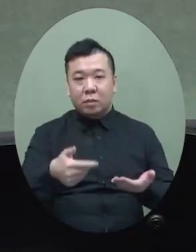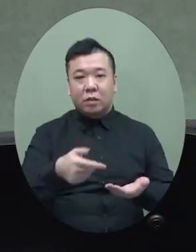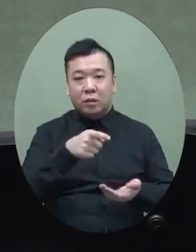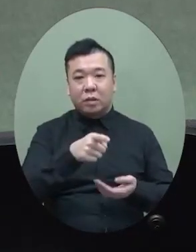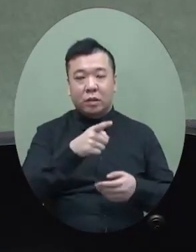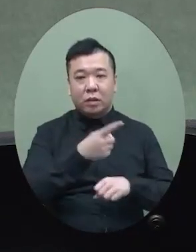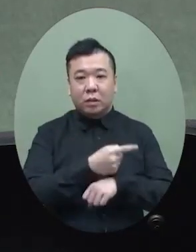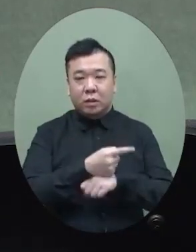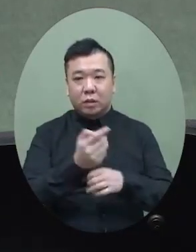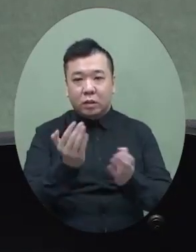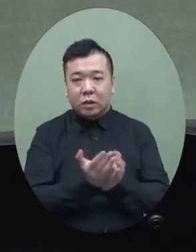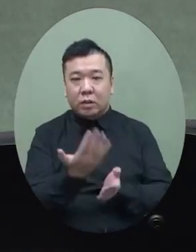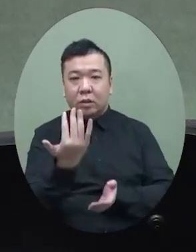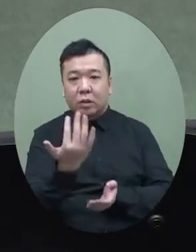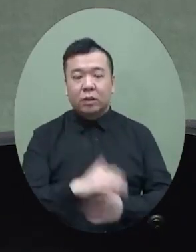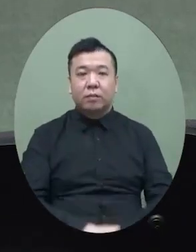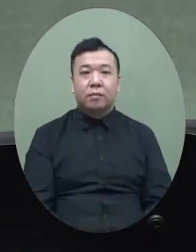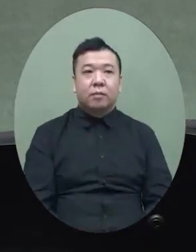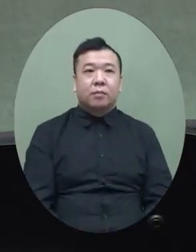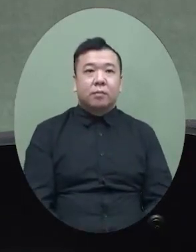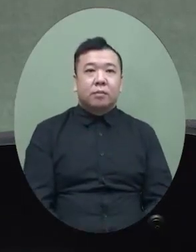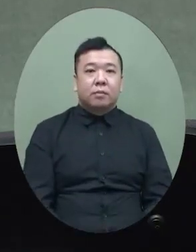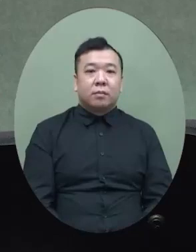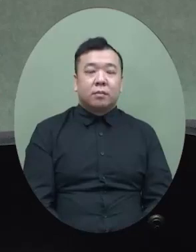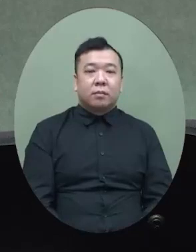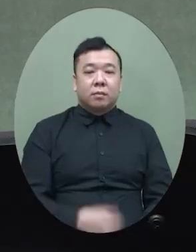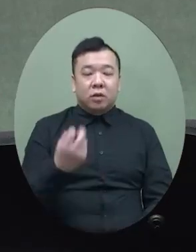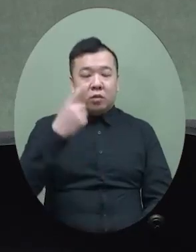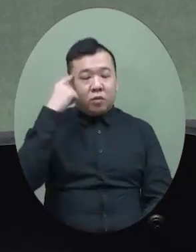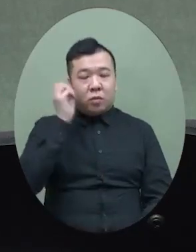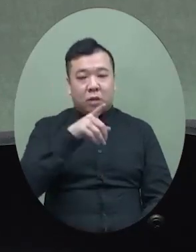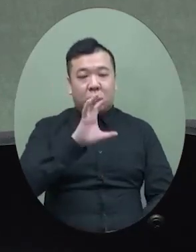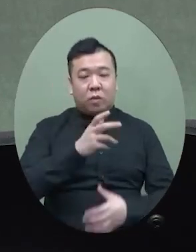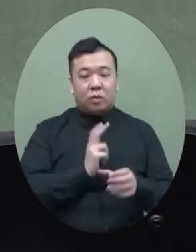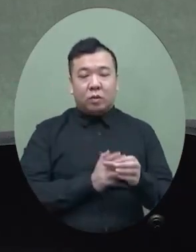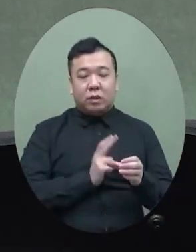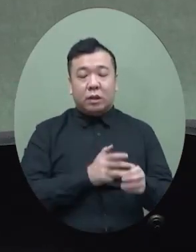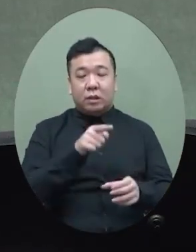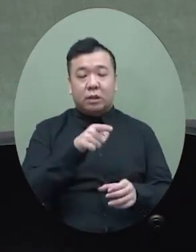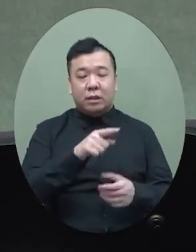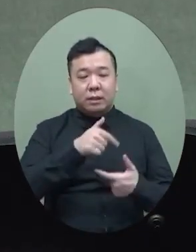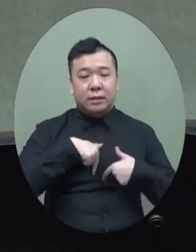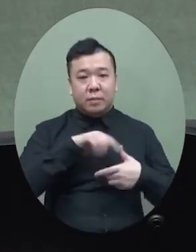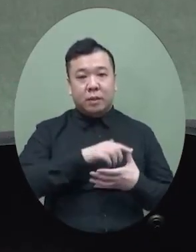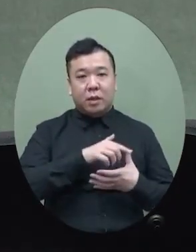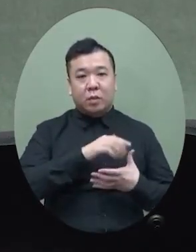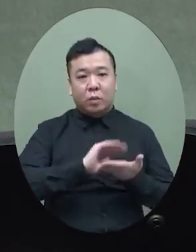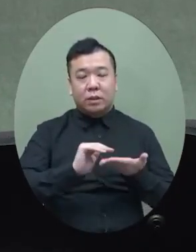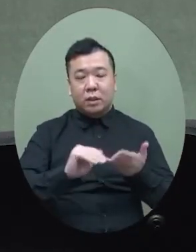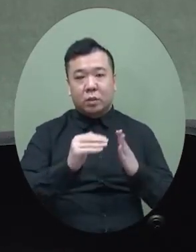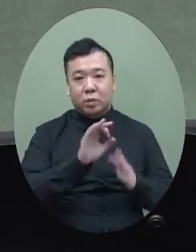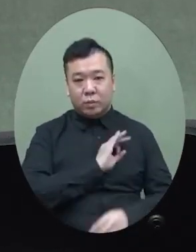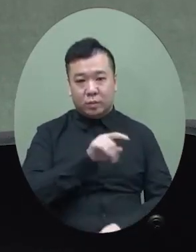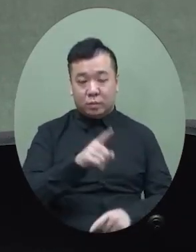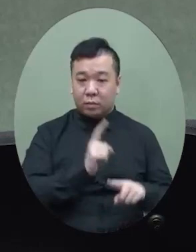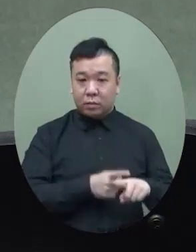prelim 嘅數係幾多？仲有第二樣就係想問翻黃大仙個心理衞生會嗰位住客，其實佢本身